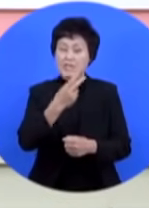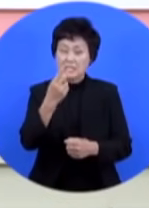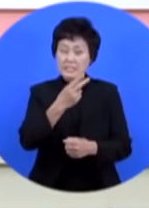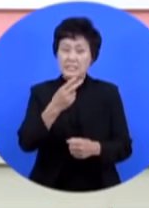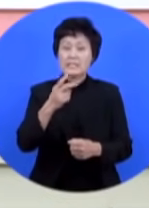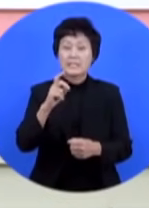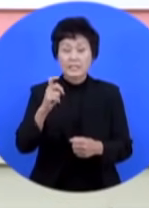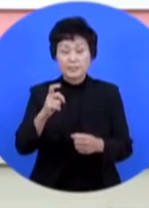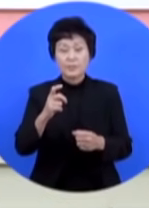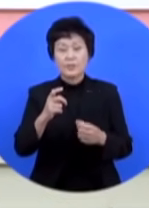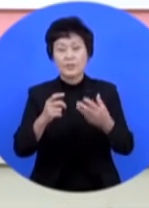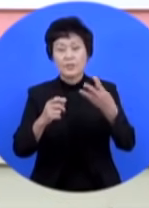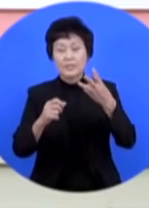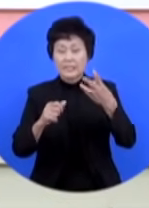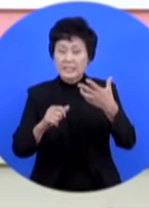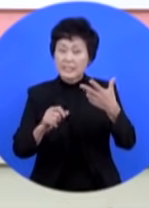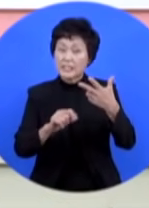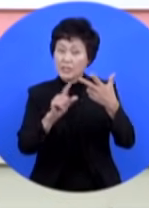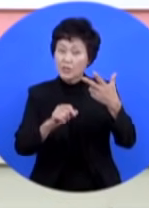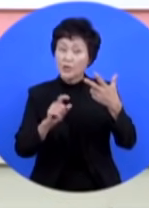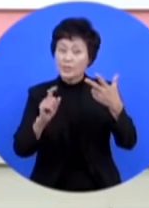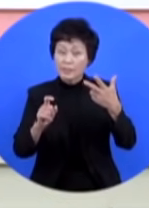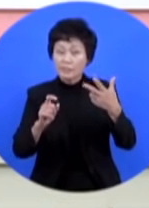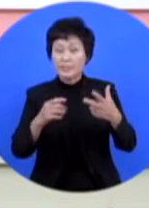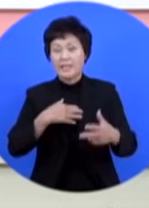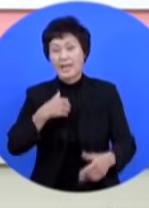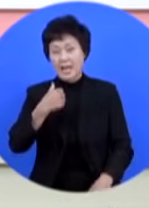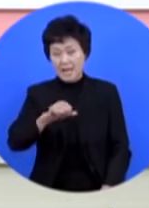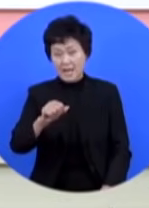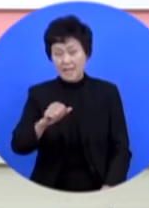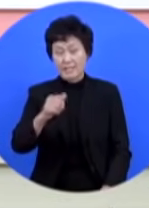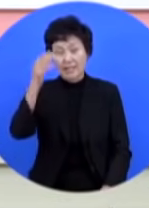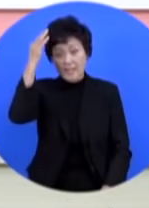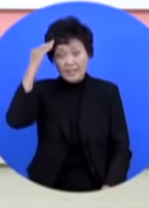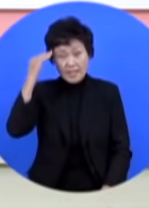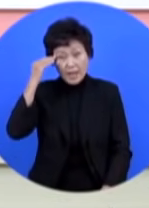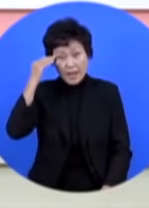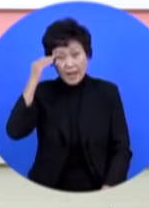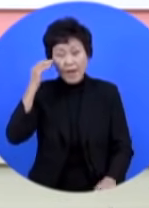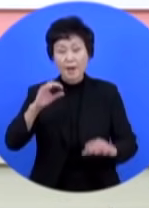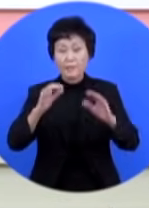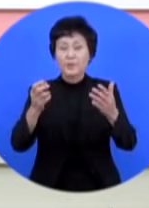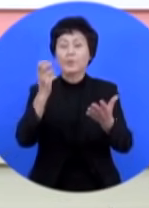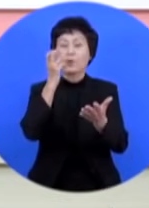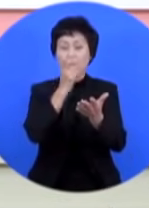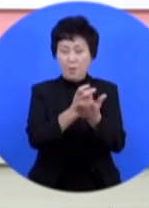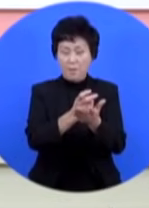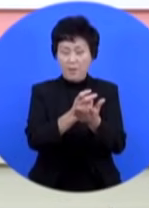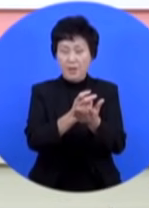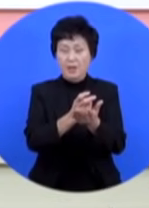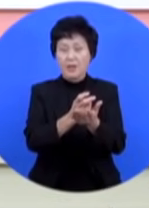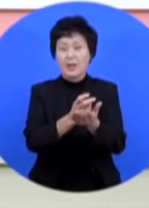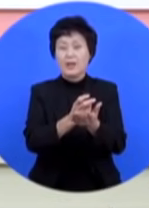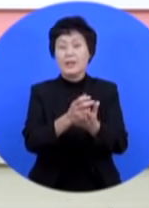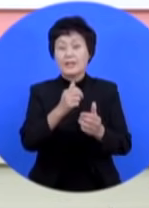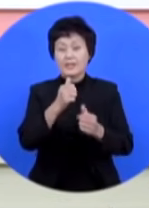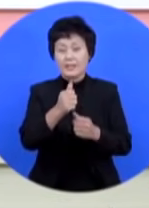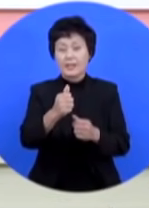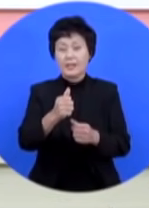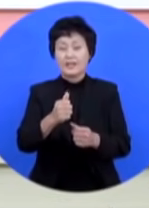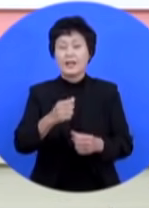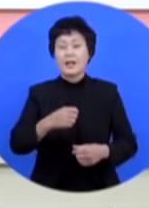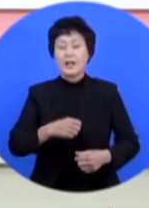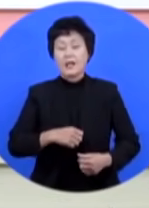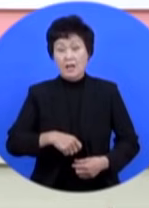15일에 네. 저희 아들이 대한민국 법에 의해서 의사자로 선정이 되었고요.